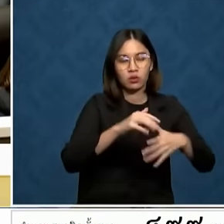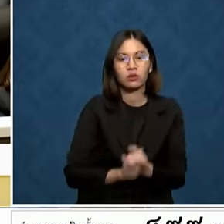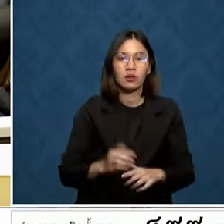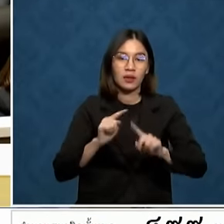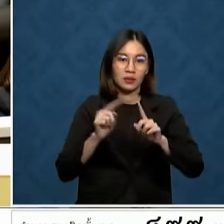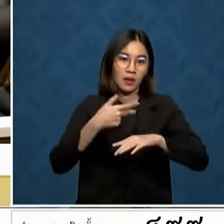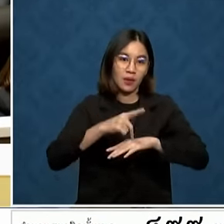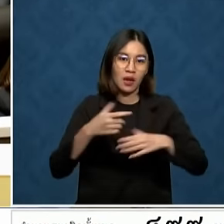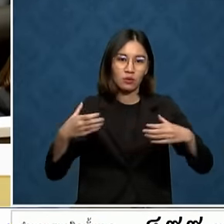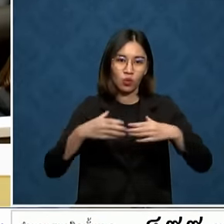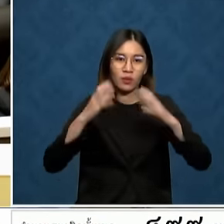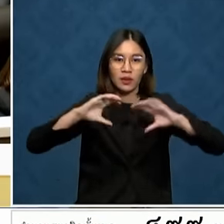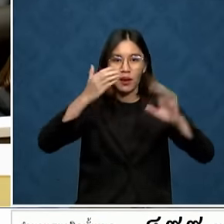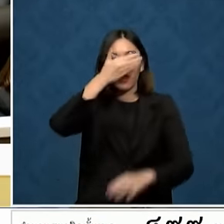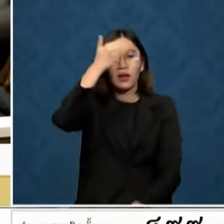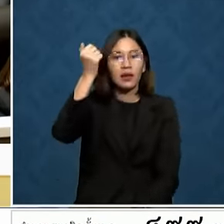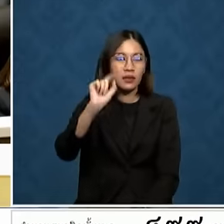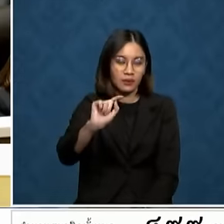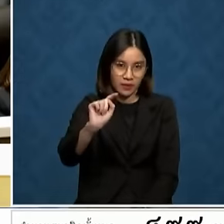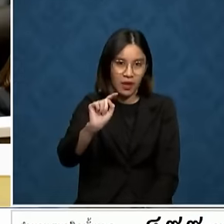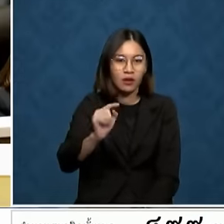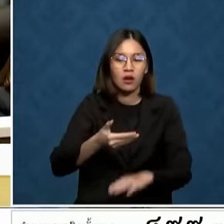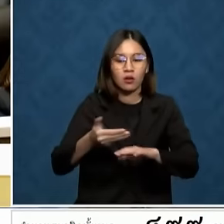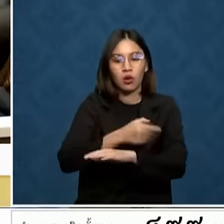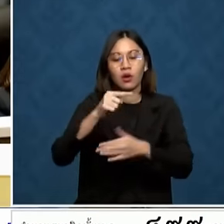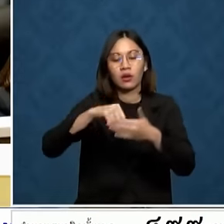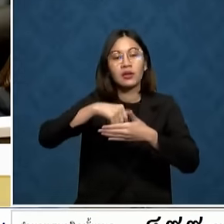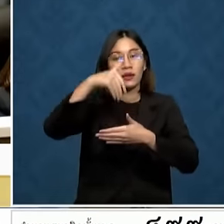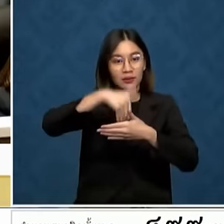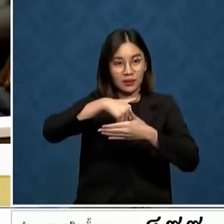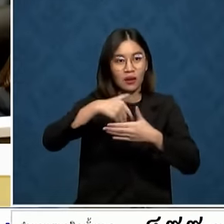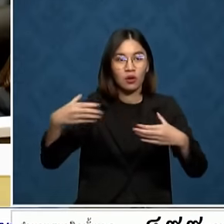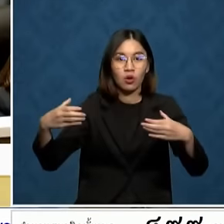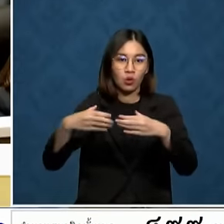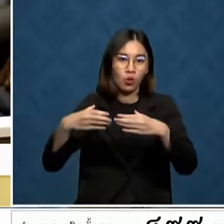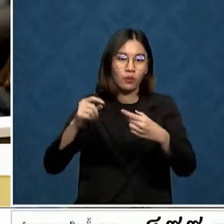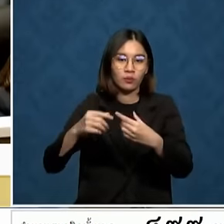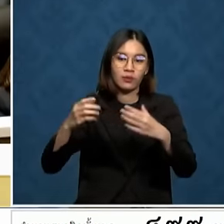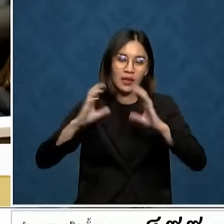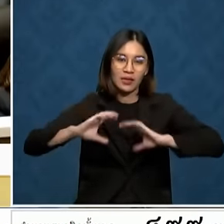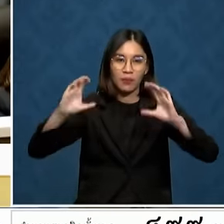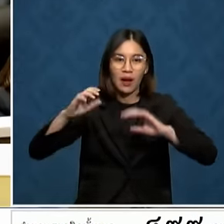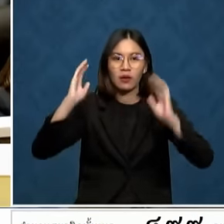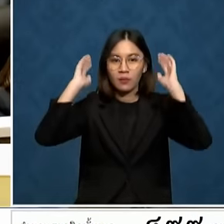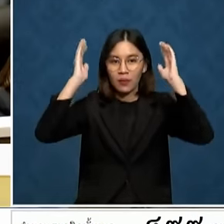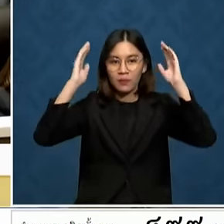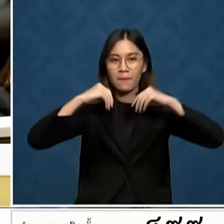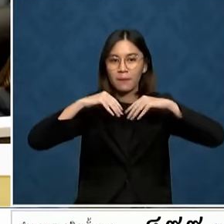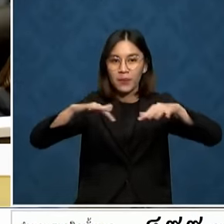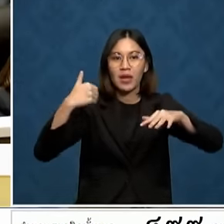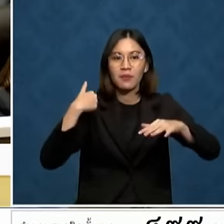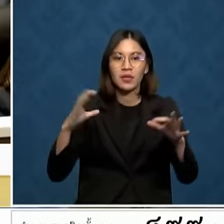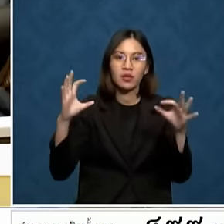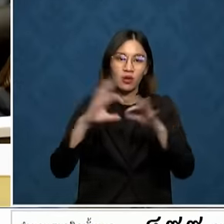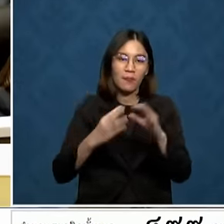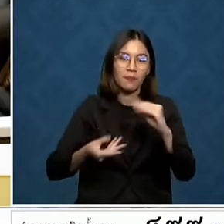แต่รฐานeryก์คงลืมใครครั วาความจิแล้วก่อนกเลอกตั้งทางพัก ในส่วขรฐบาลเอง ก็เคยหาเสียงไ้เรองการเพิ่ม